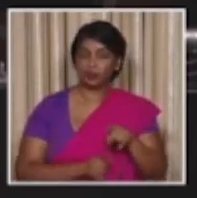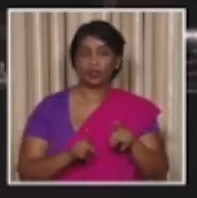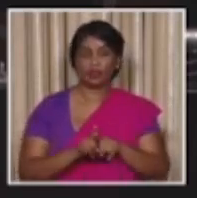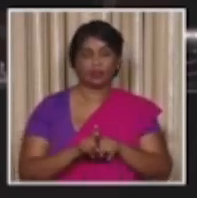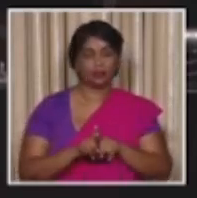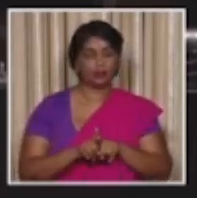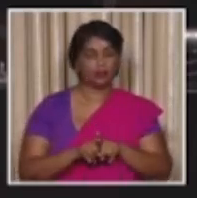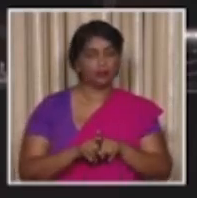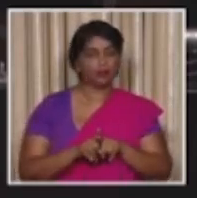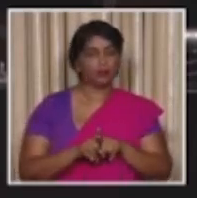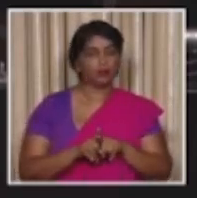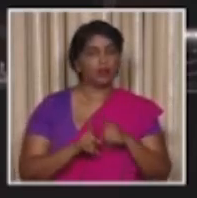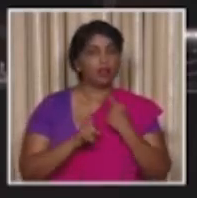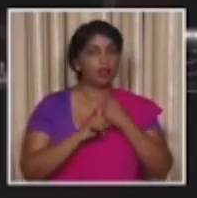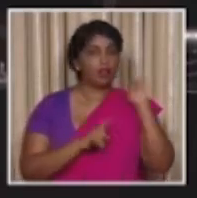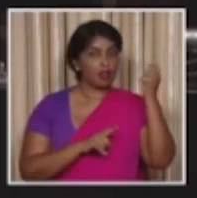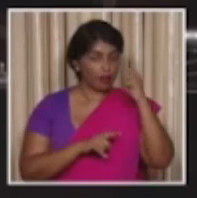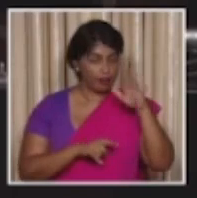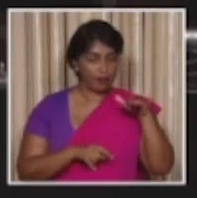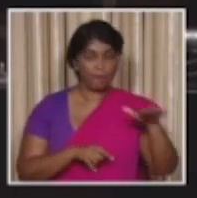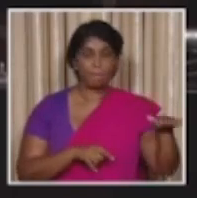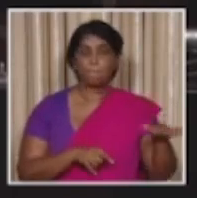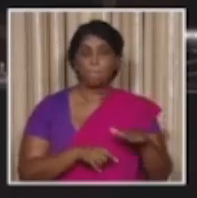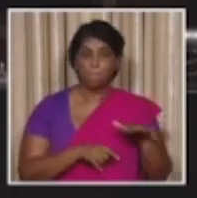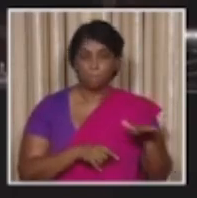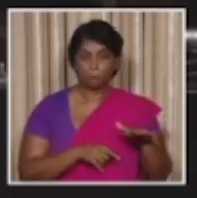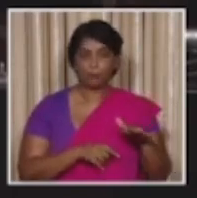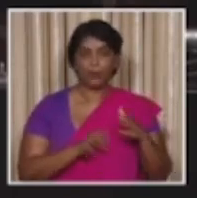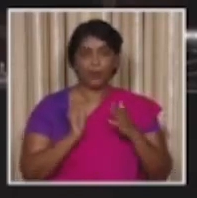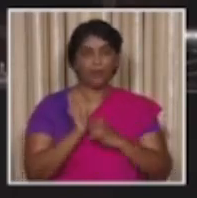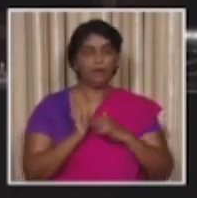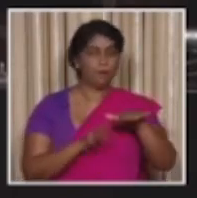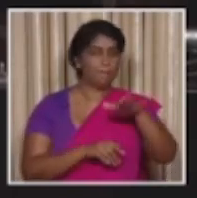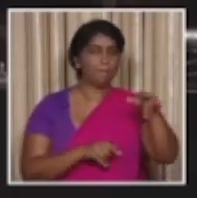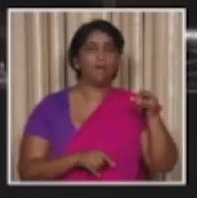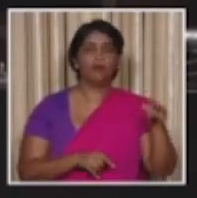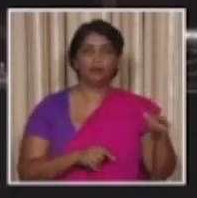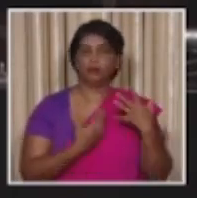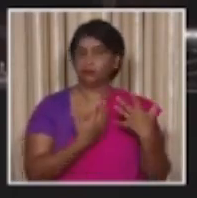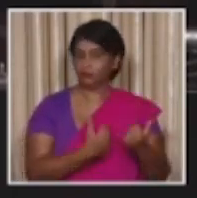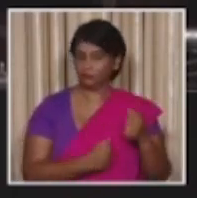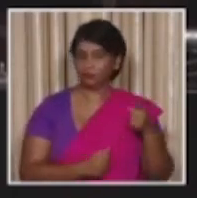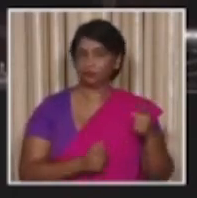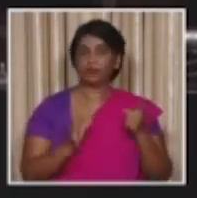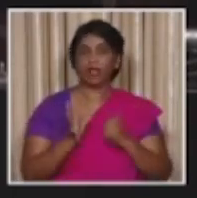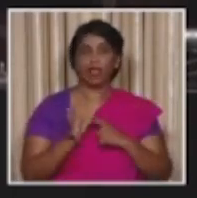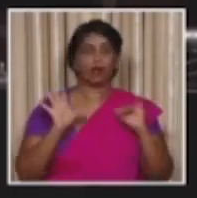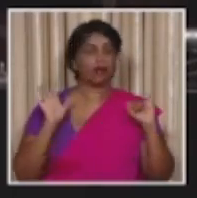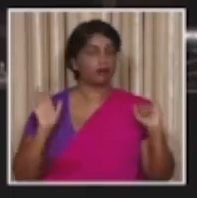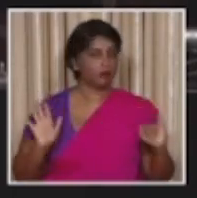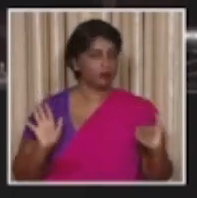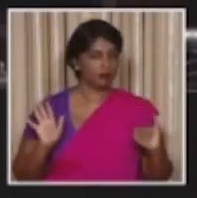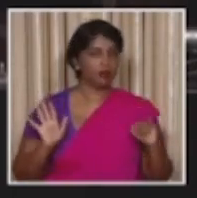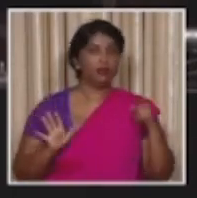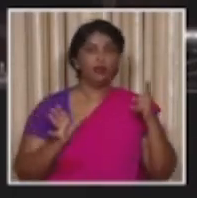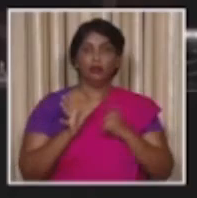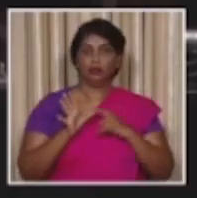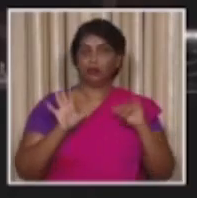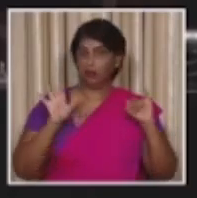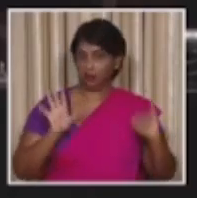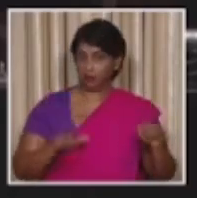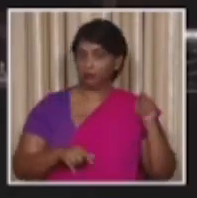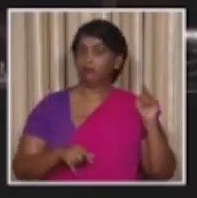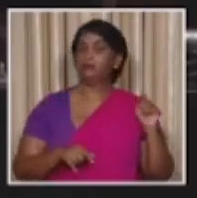අපිට කඩුවෙල ප්‍රදේශයේ මාලිකා ගොඩනැගිල්ල කියන ප්‍රදේශය තුළ අපිට ලැබුණා අක්කර 6ක්. මේ අක්කර 6